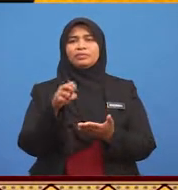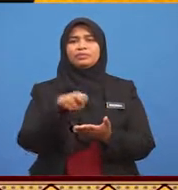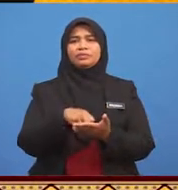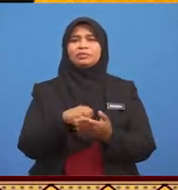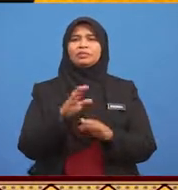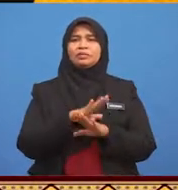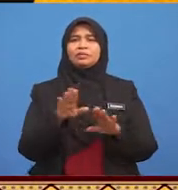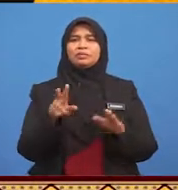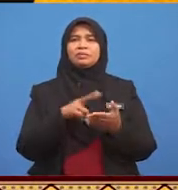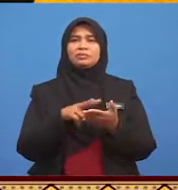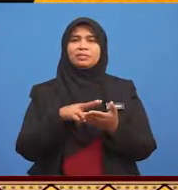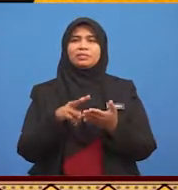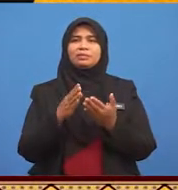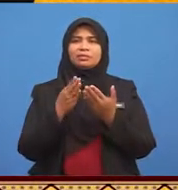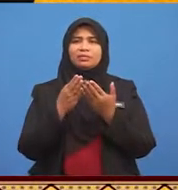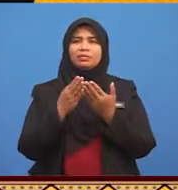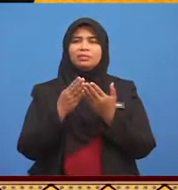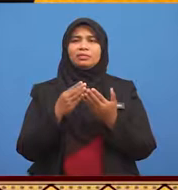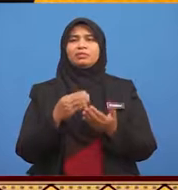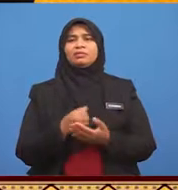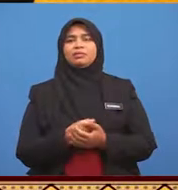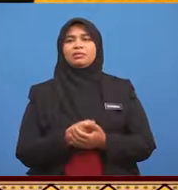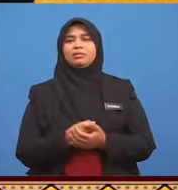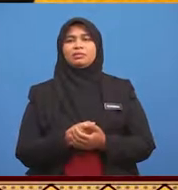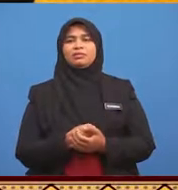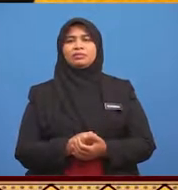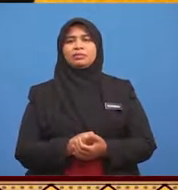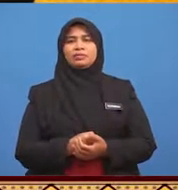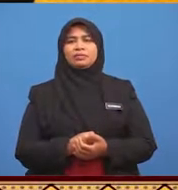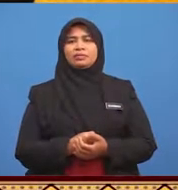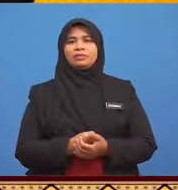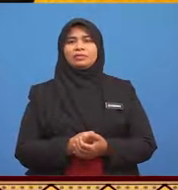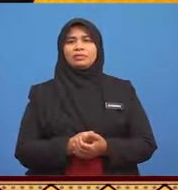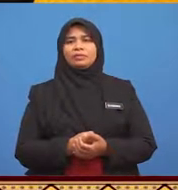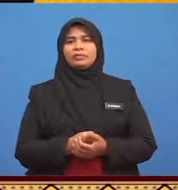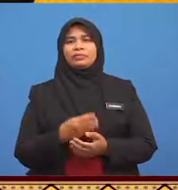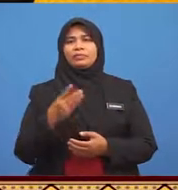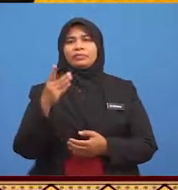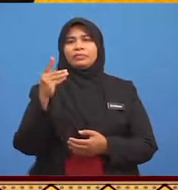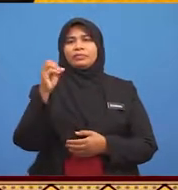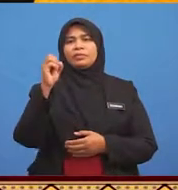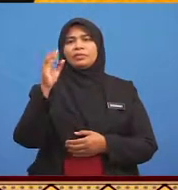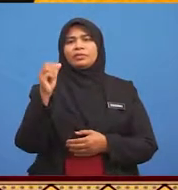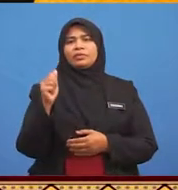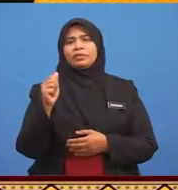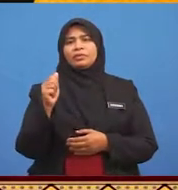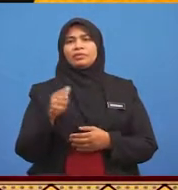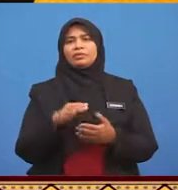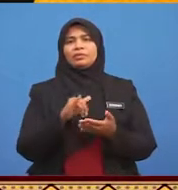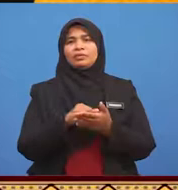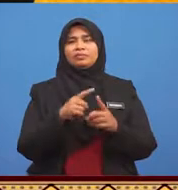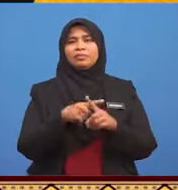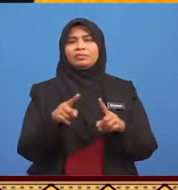tanpa membaca doa kunut. Bukan sebab tidak menghafal doa kunut tersebut, tetapi sebab terlupa